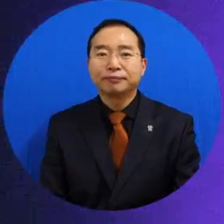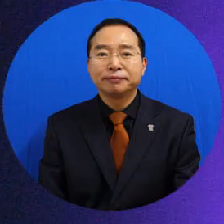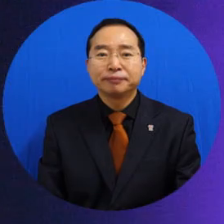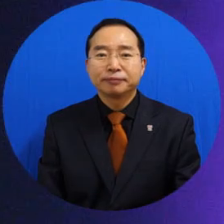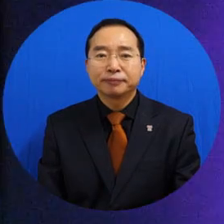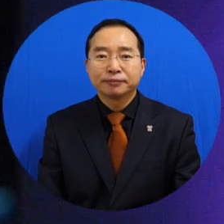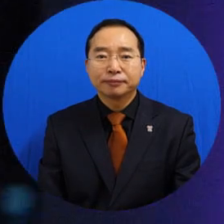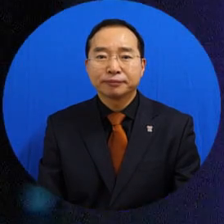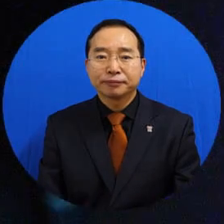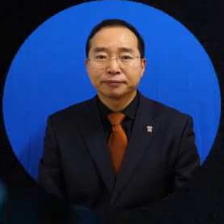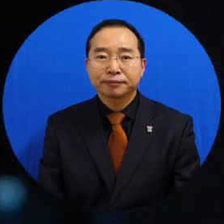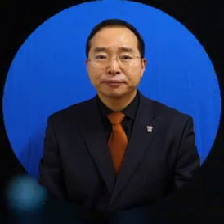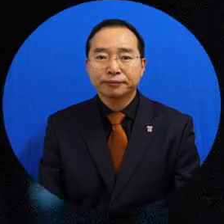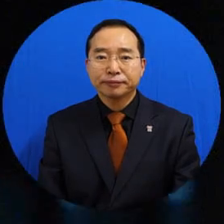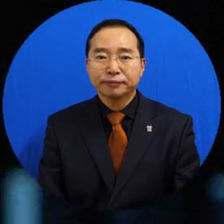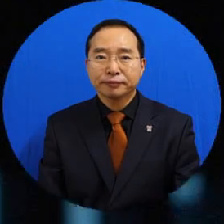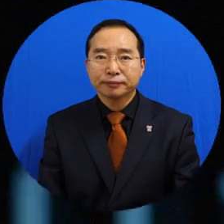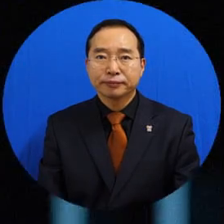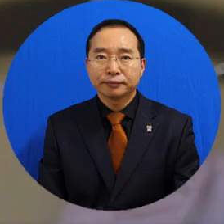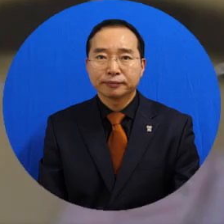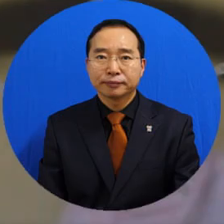마무리하겠습니다.